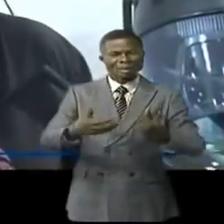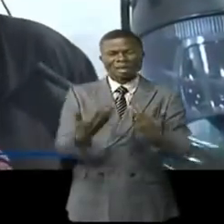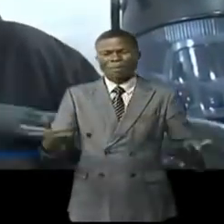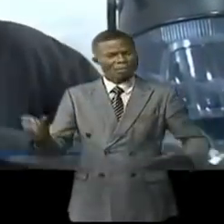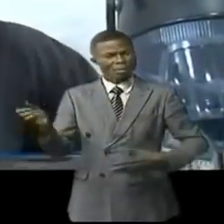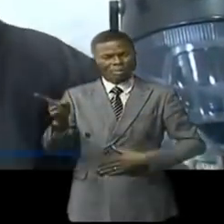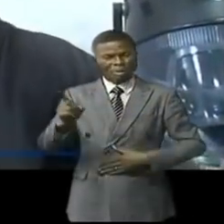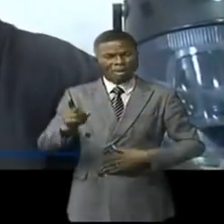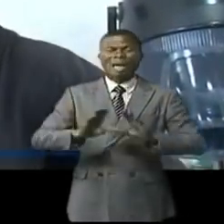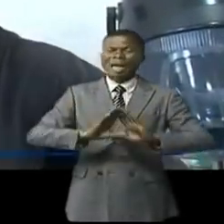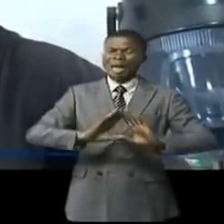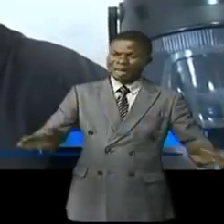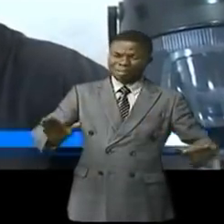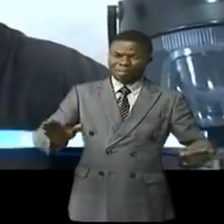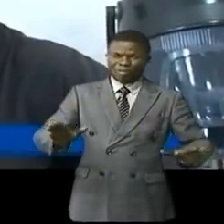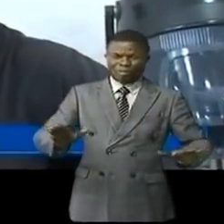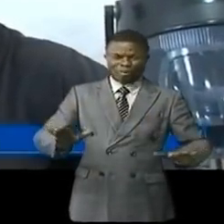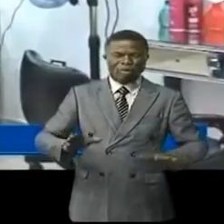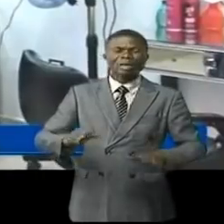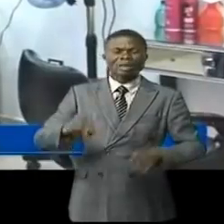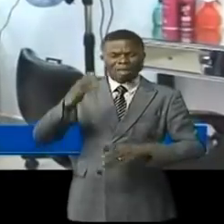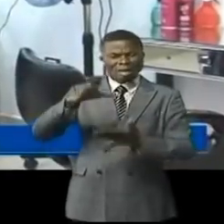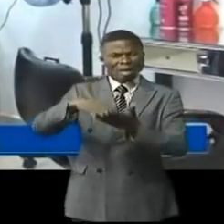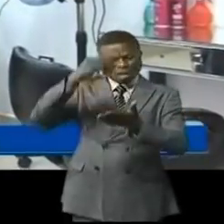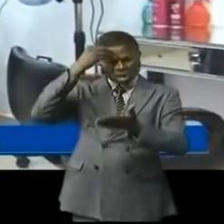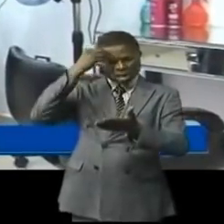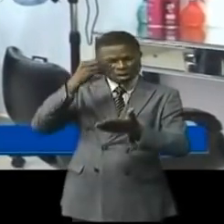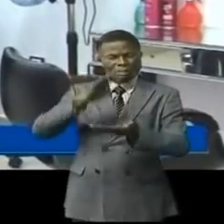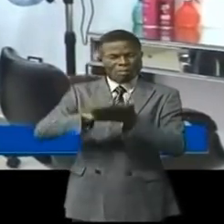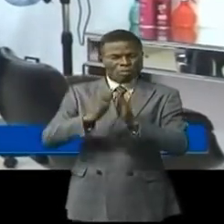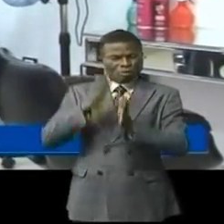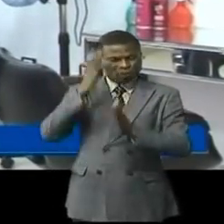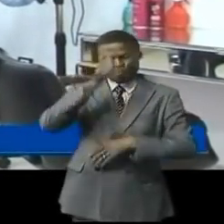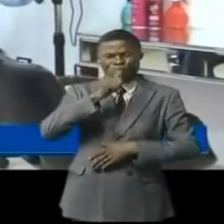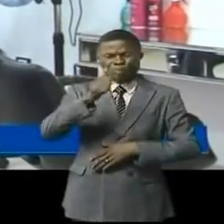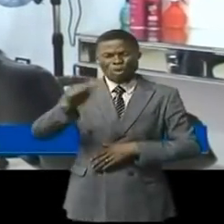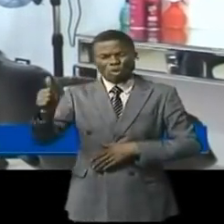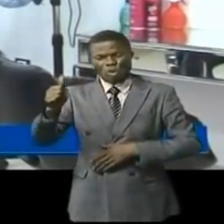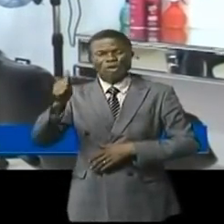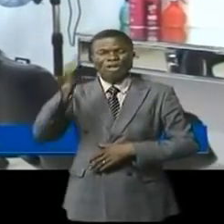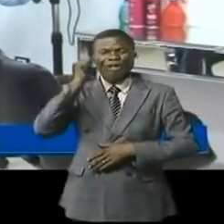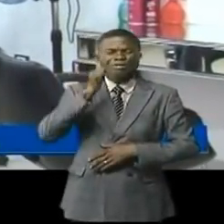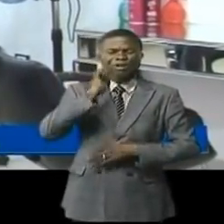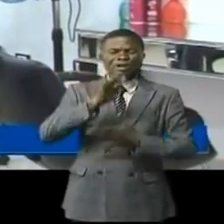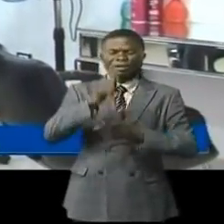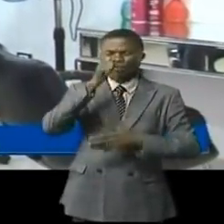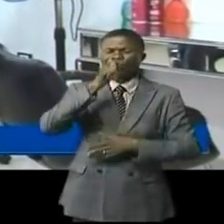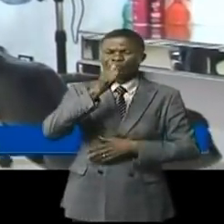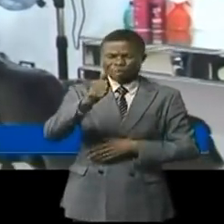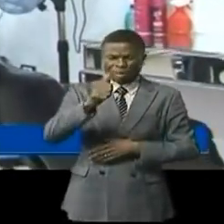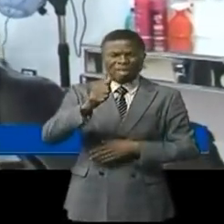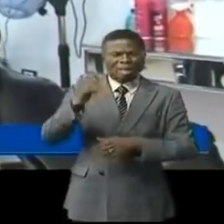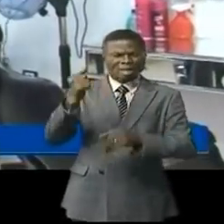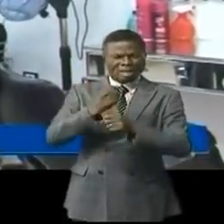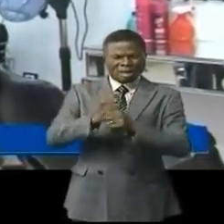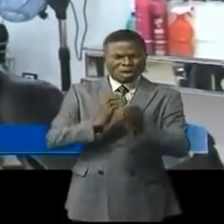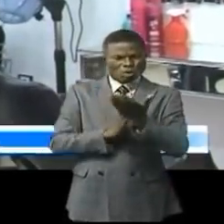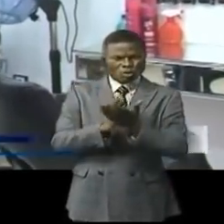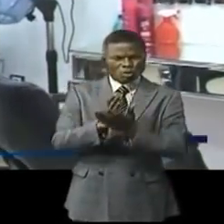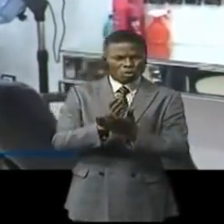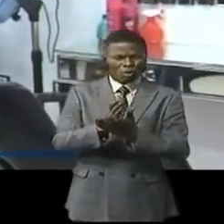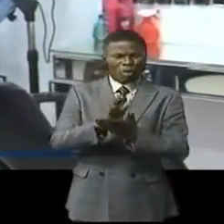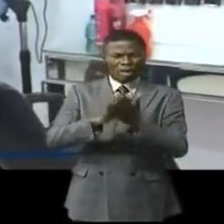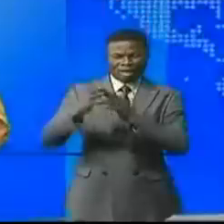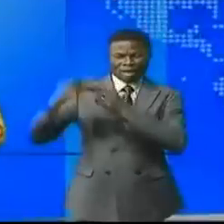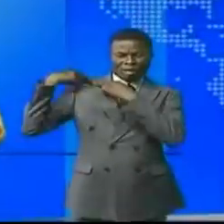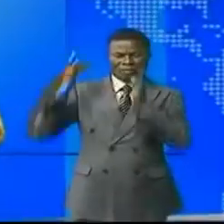talents, elle s'investit à fond pour rendre belles les autres femmes et compte se perfectionner pour son